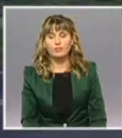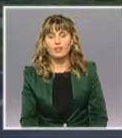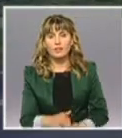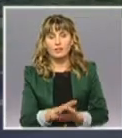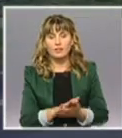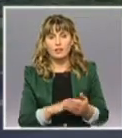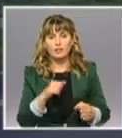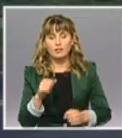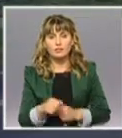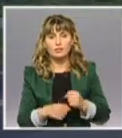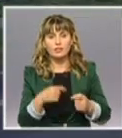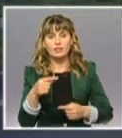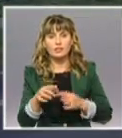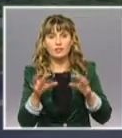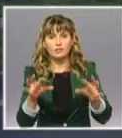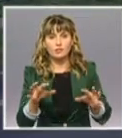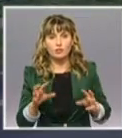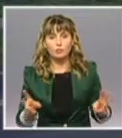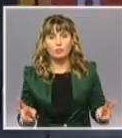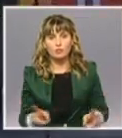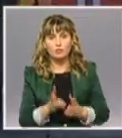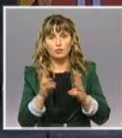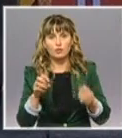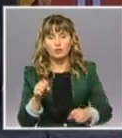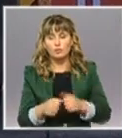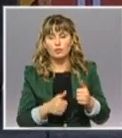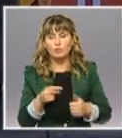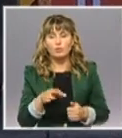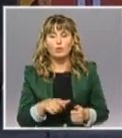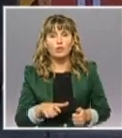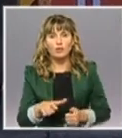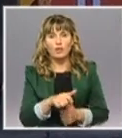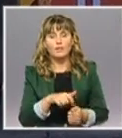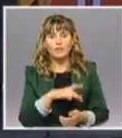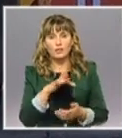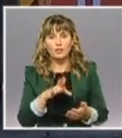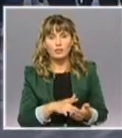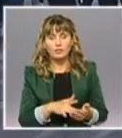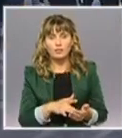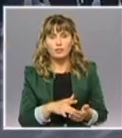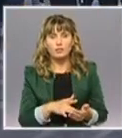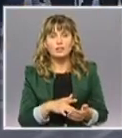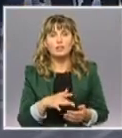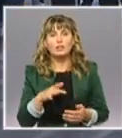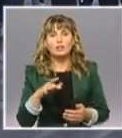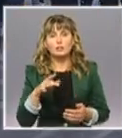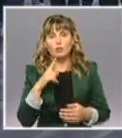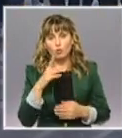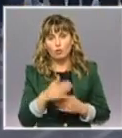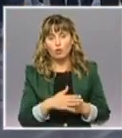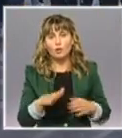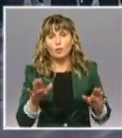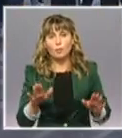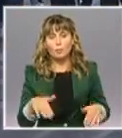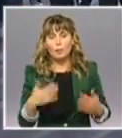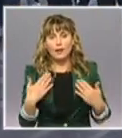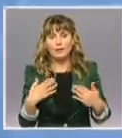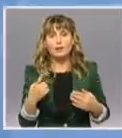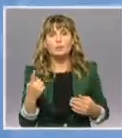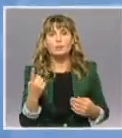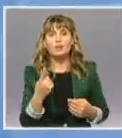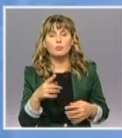Далее последовала традиционная бодрящая велопрогулка по главной магистрали города. Финишировали участники около парка первого